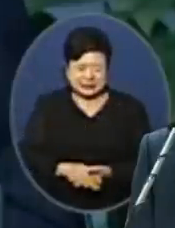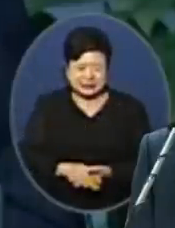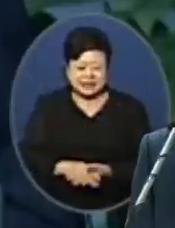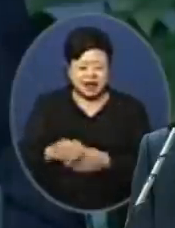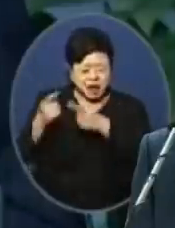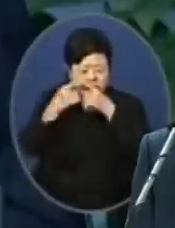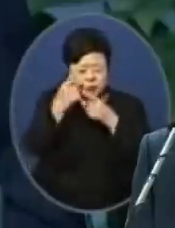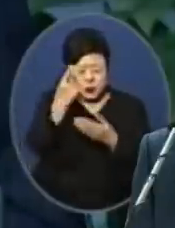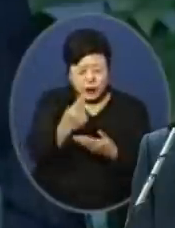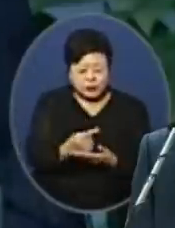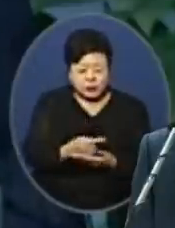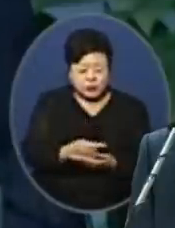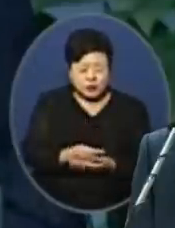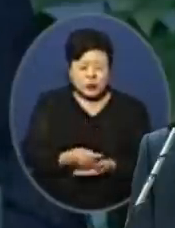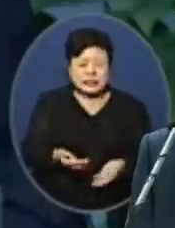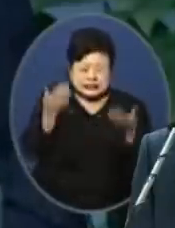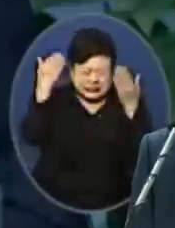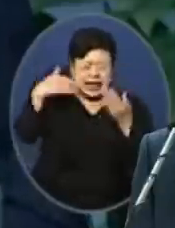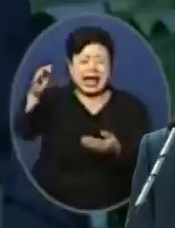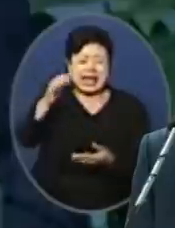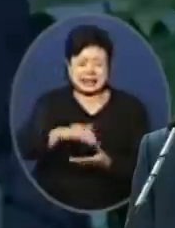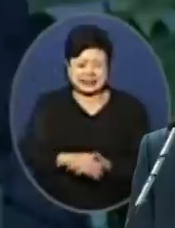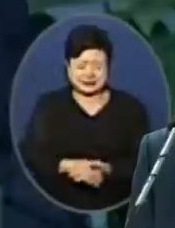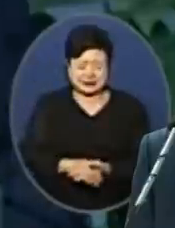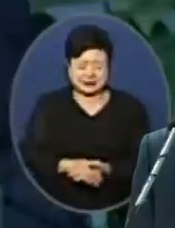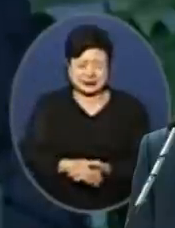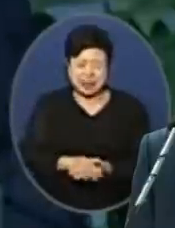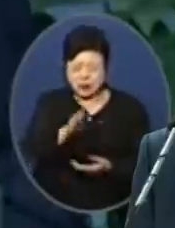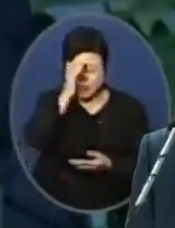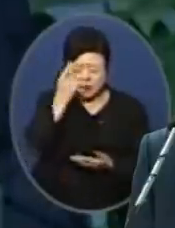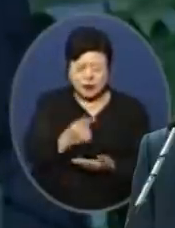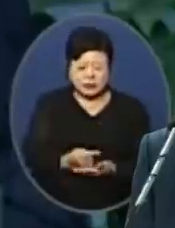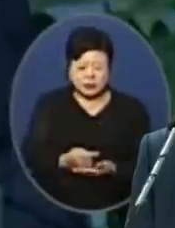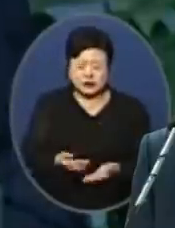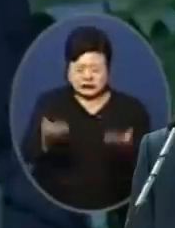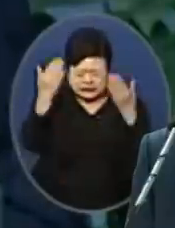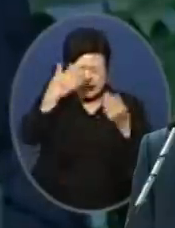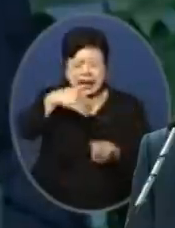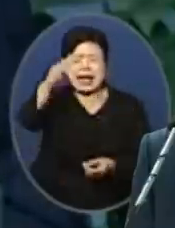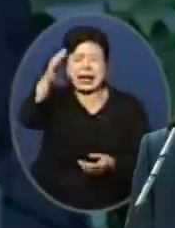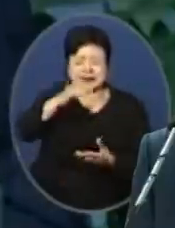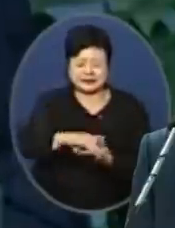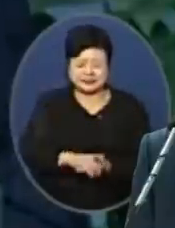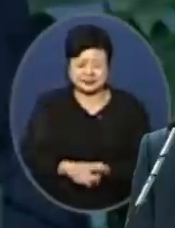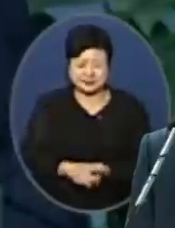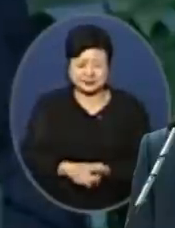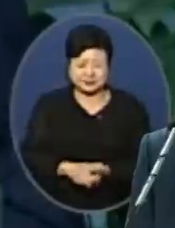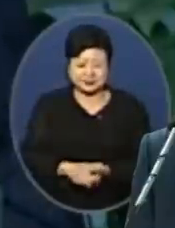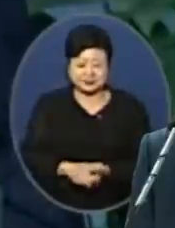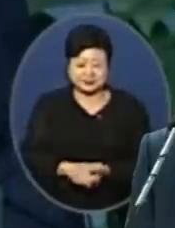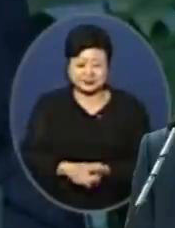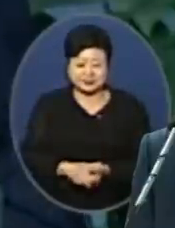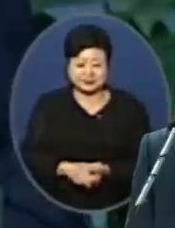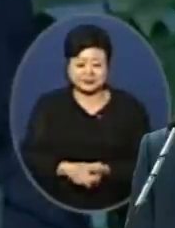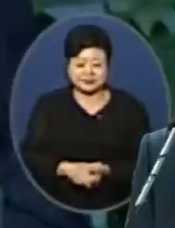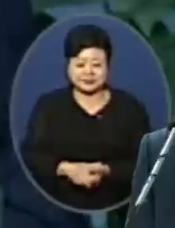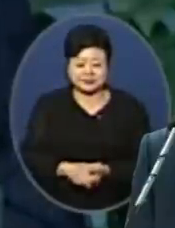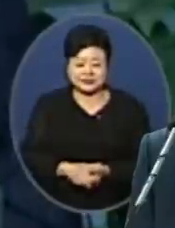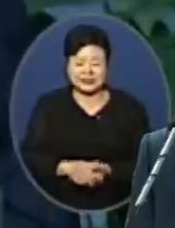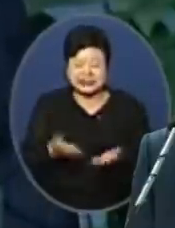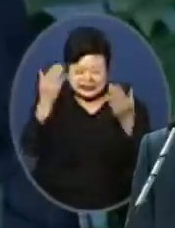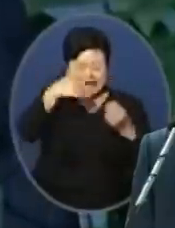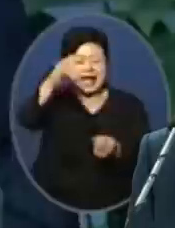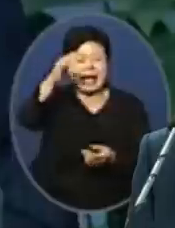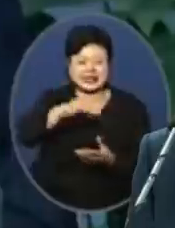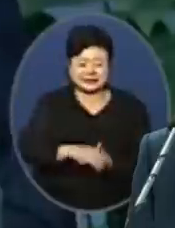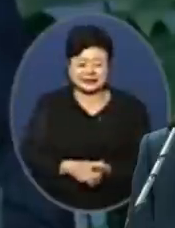허물이 다가와도 지나가. 병이 들어와서 여러분을 죽이려고 할 때